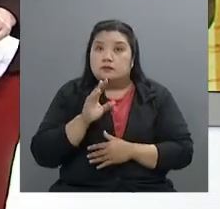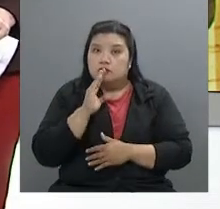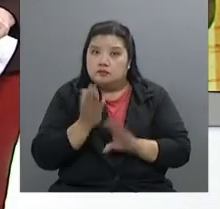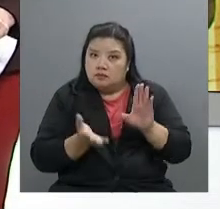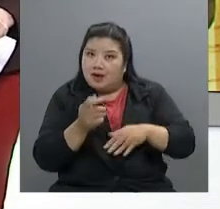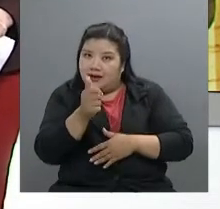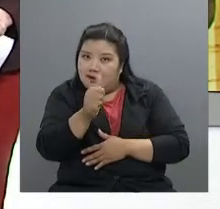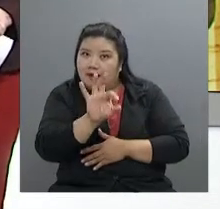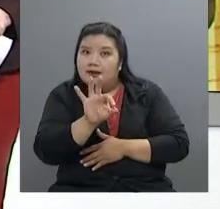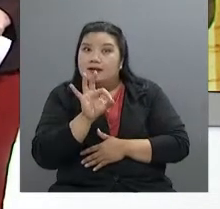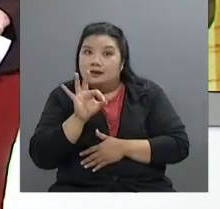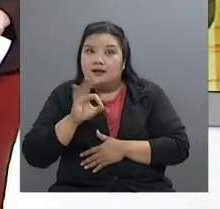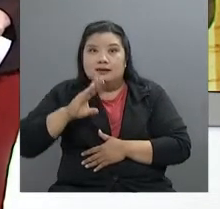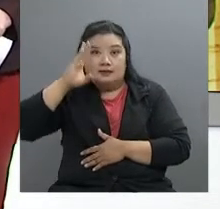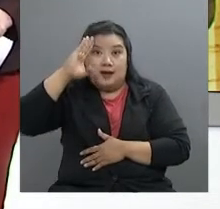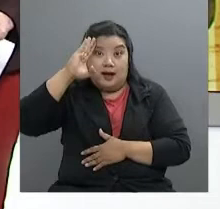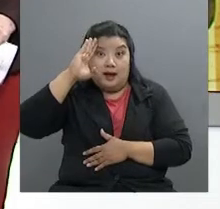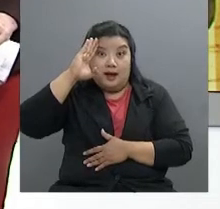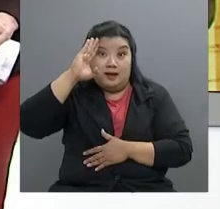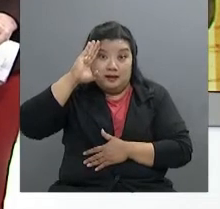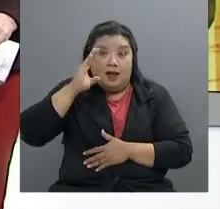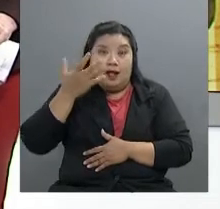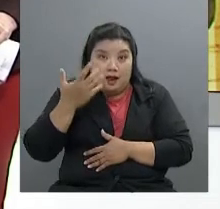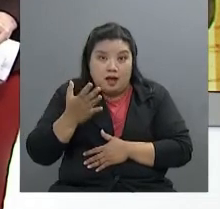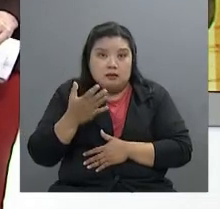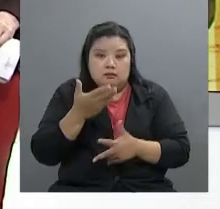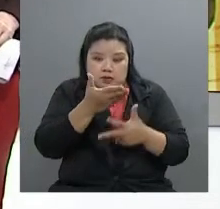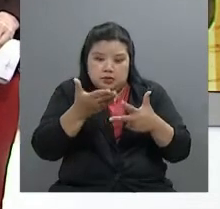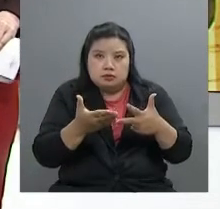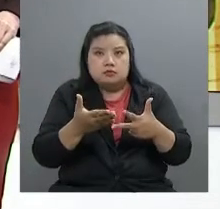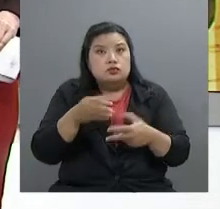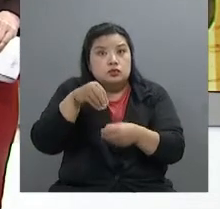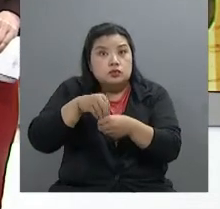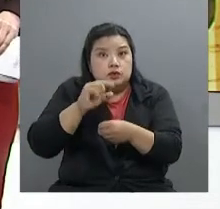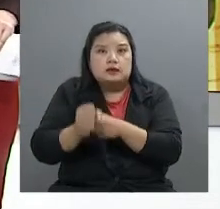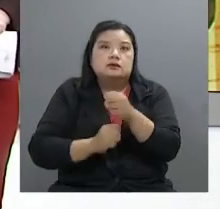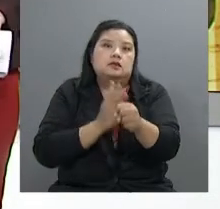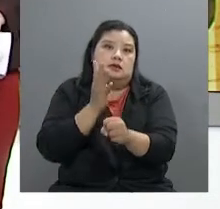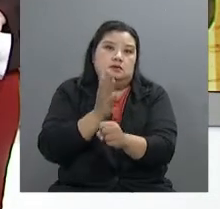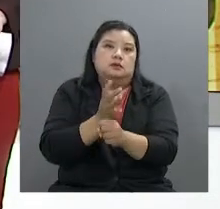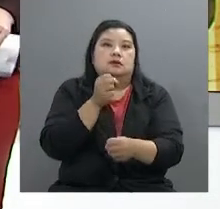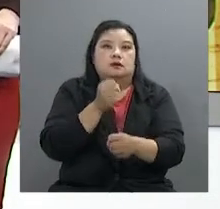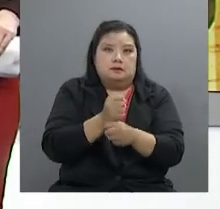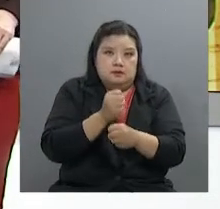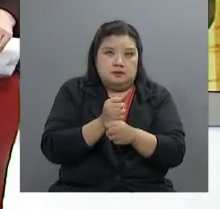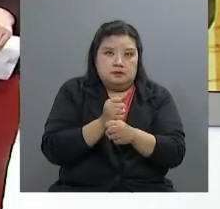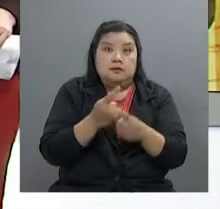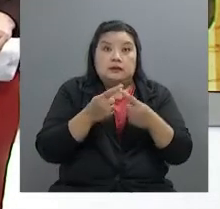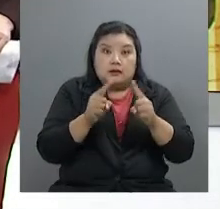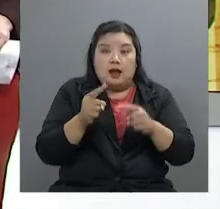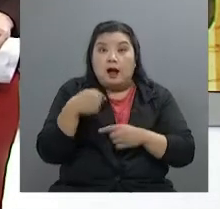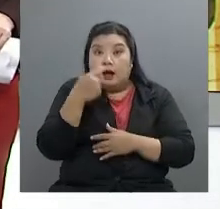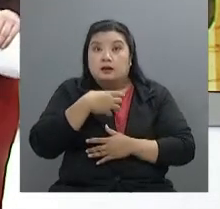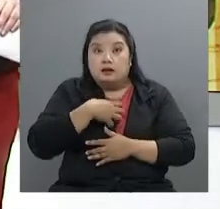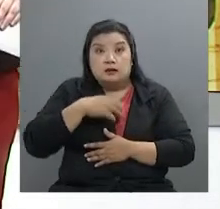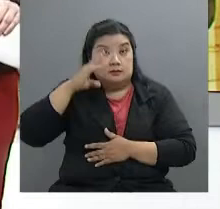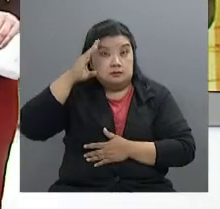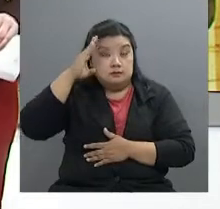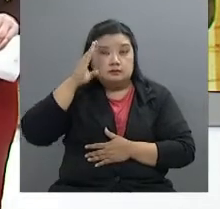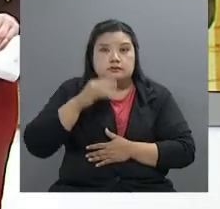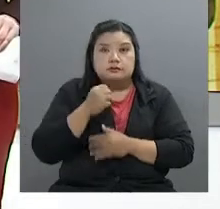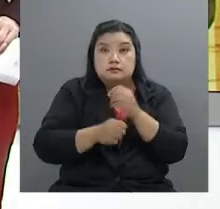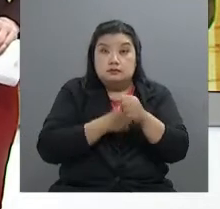ใน 3เหล่าทัพก็จะได้อยู่ในกองทัพแค่ 4ปีเท่านั้นนะคะแต่ถ้าใครที่ต้องการเป็นทหารตอบก็สามารถสมัครได้